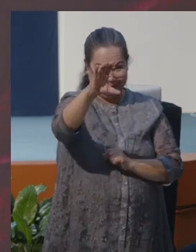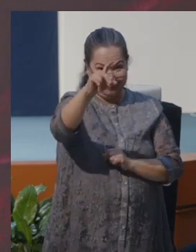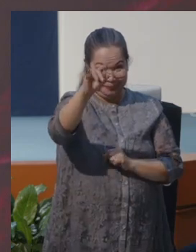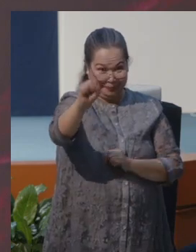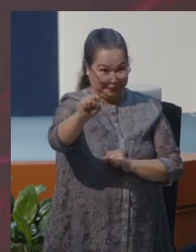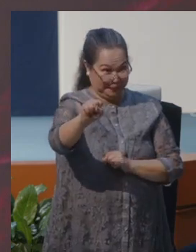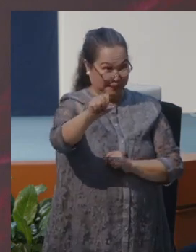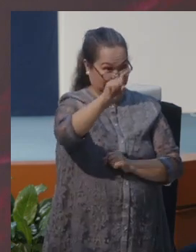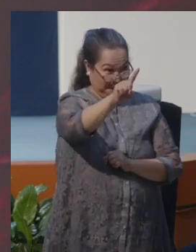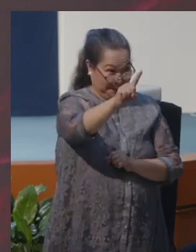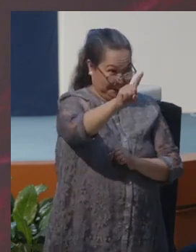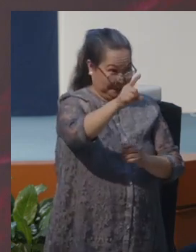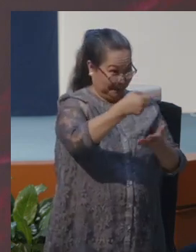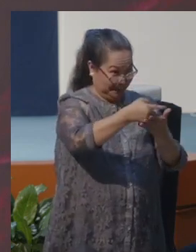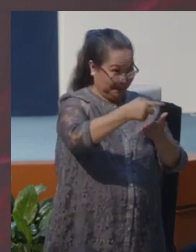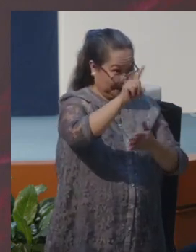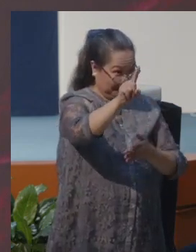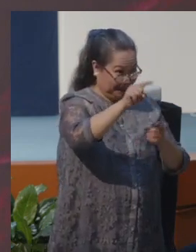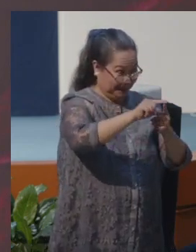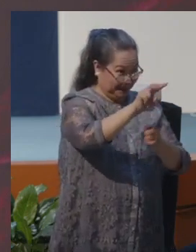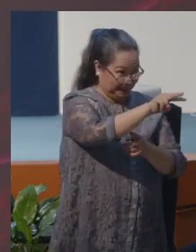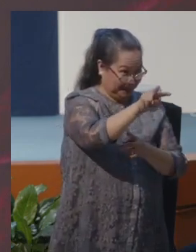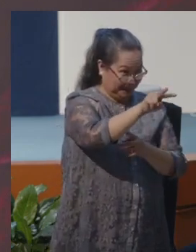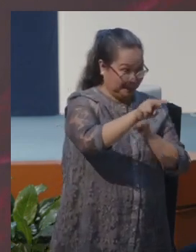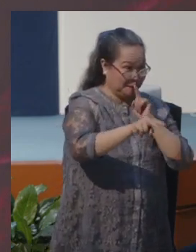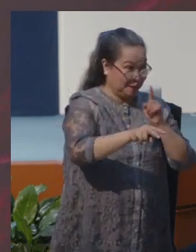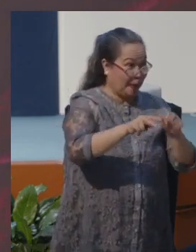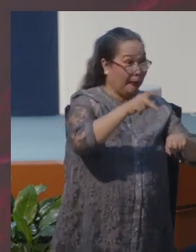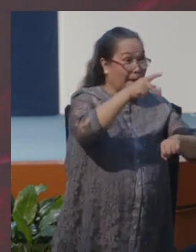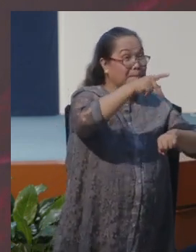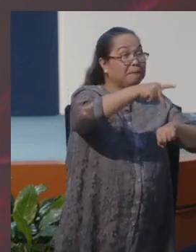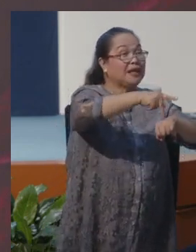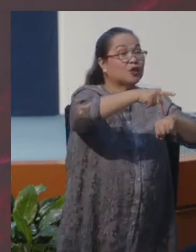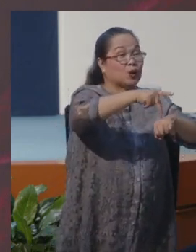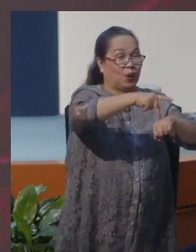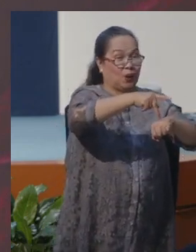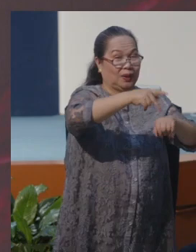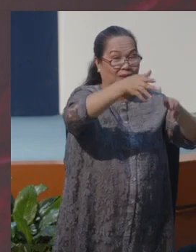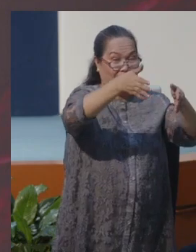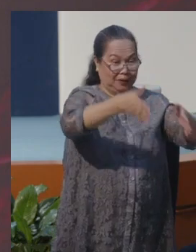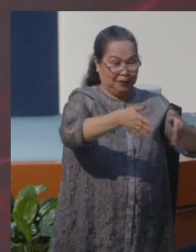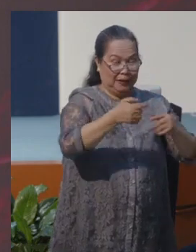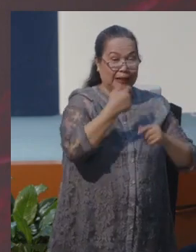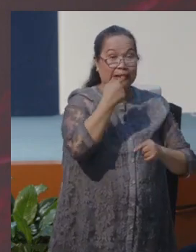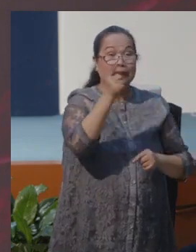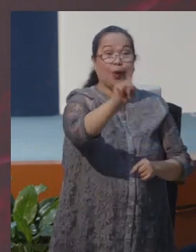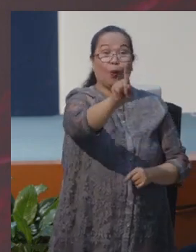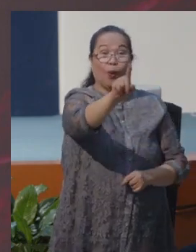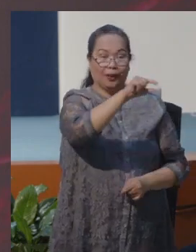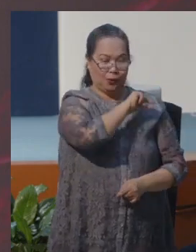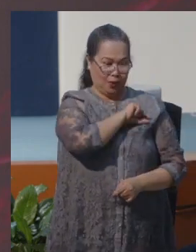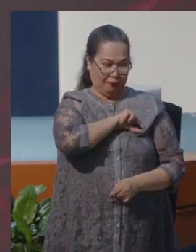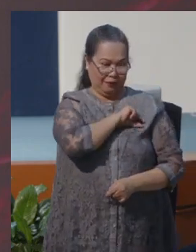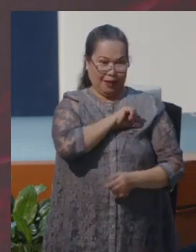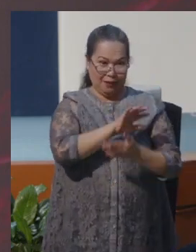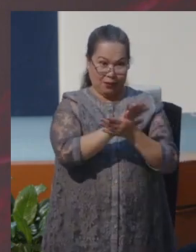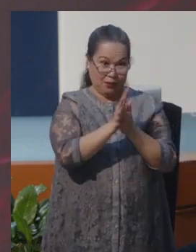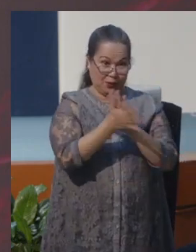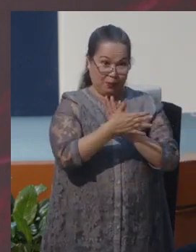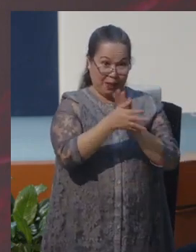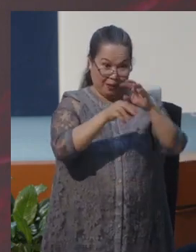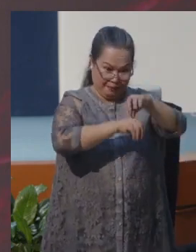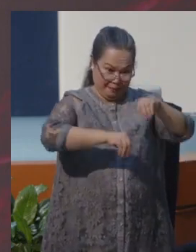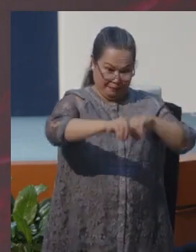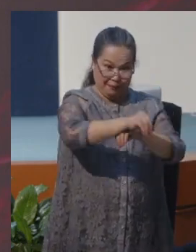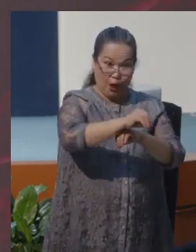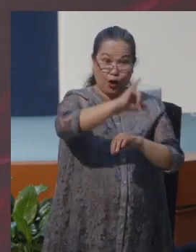verses 21 to 22. Ito ang sabi ni Peter na qualification ng pipiliin nilang kapalit ni Judas.